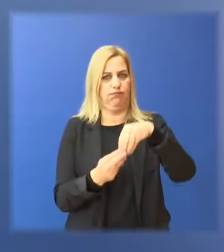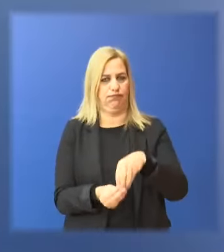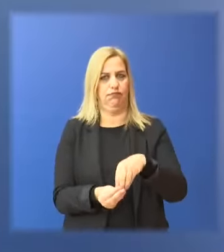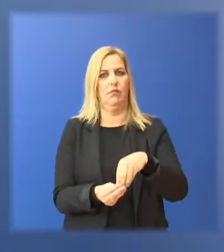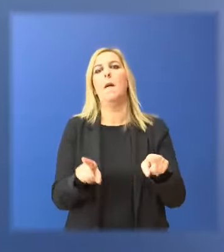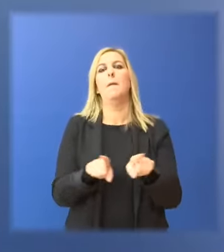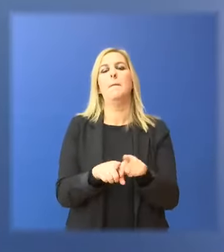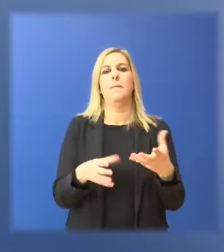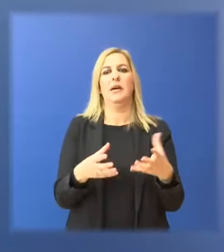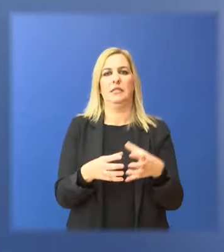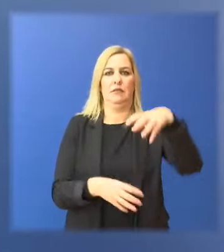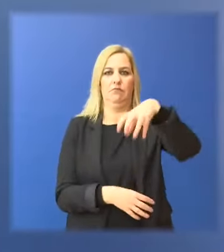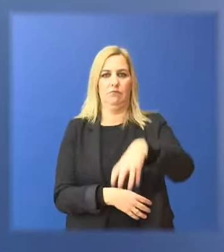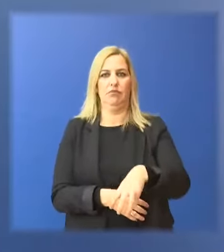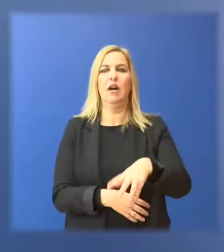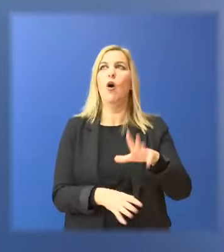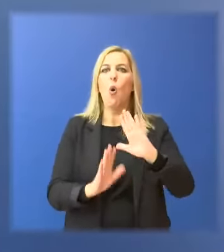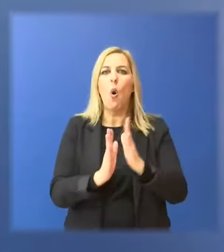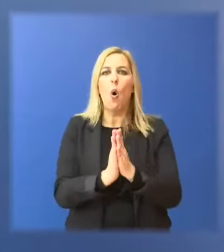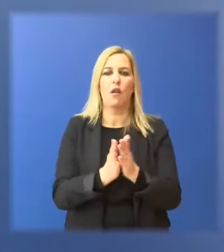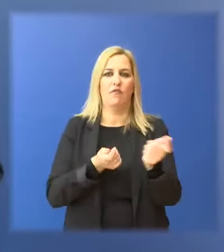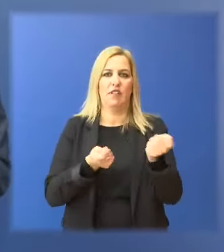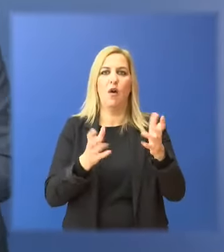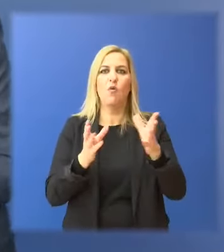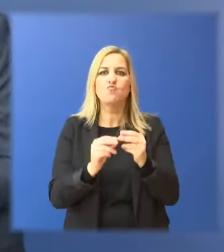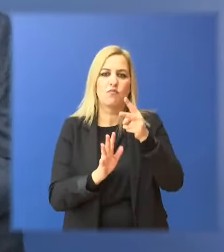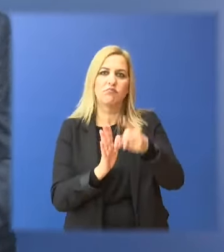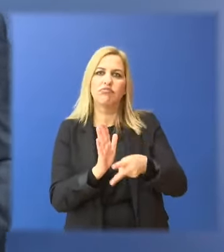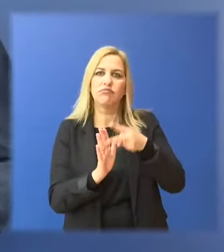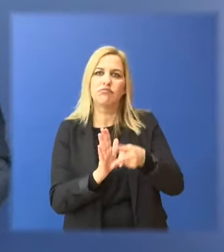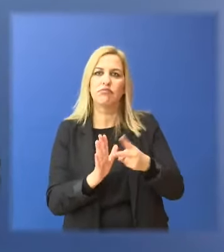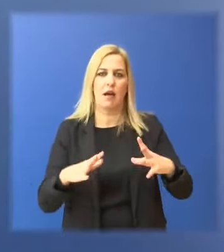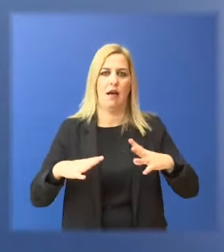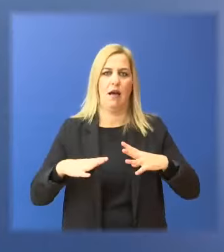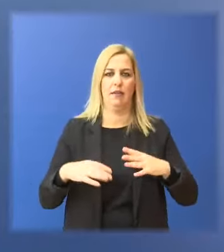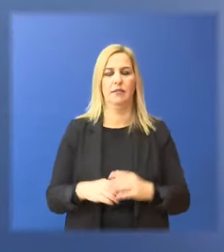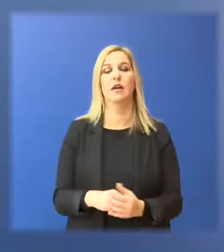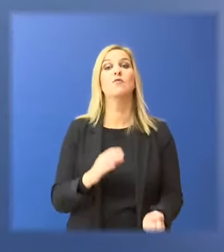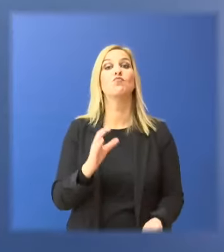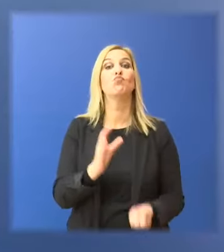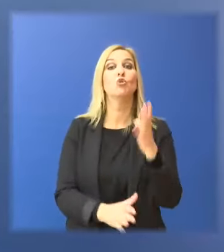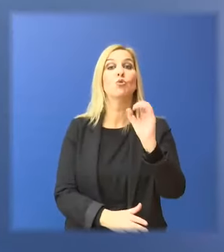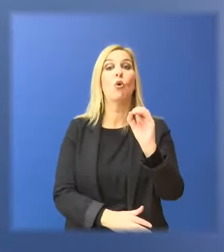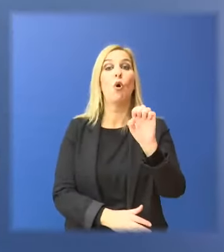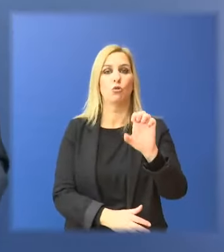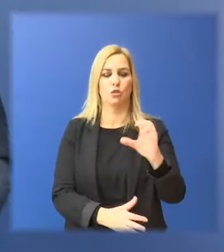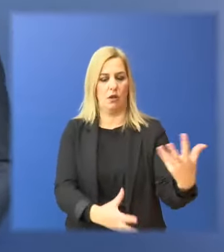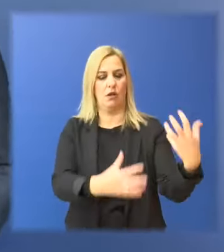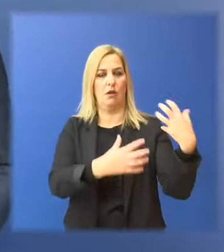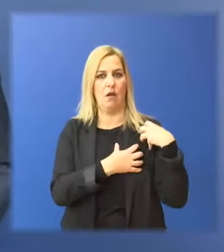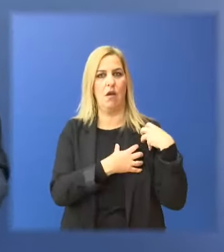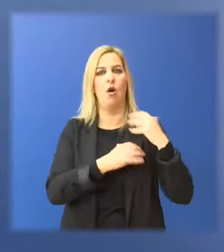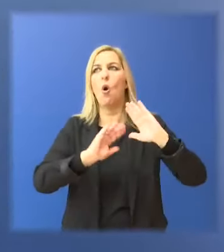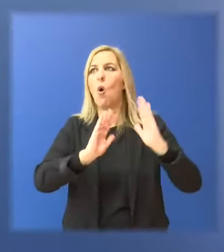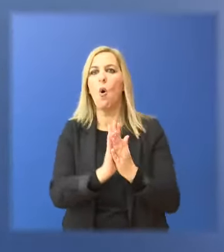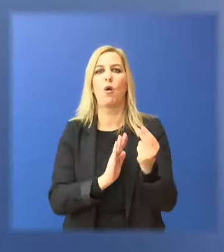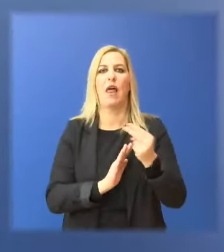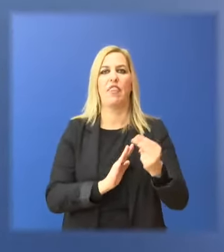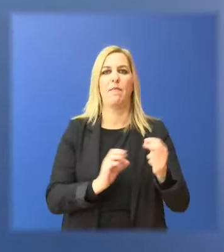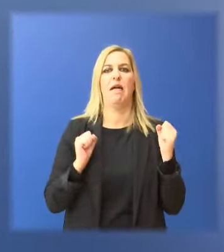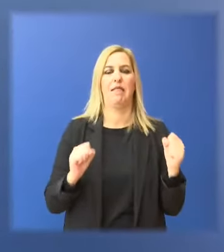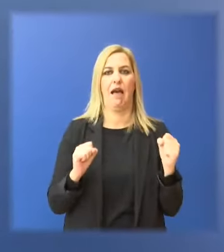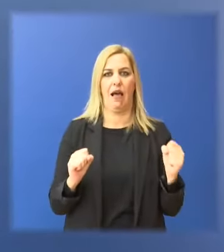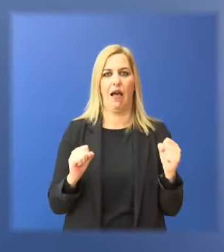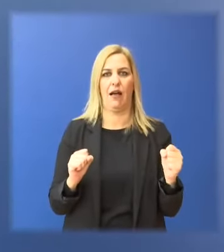επιχειρησιακά κρίσιμα για το σιδηροδρόμο τμήμα της δραστηριότητάς της. Ο νέος ΟΣΕ θα αναλάβει τη συνολική ευθύνη για όλα τα θέματα